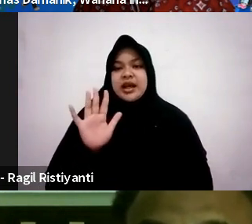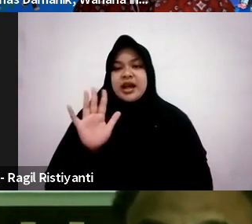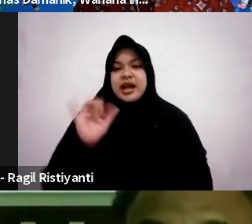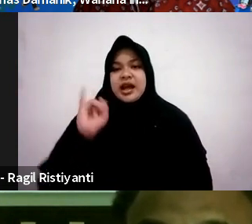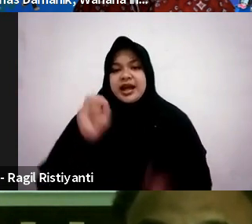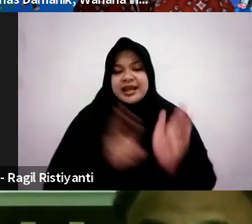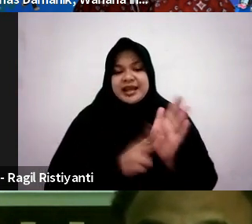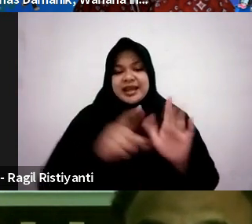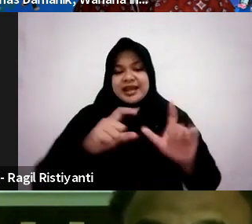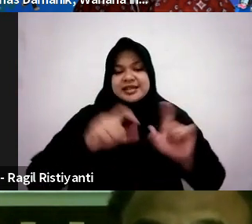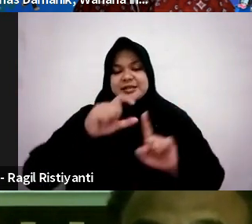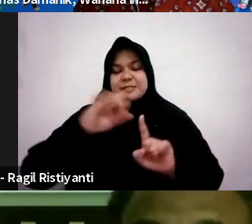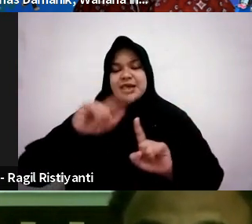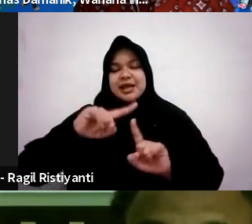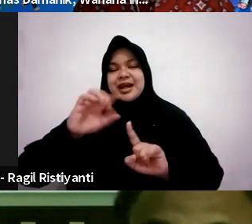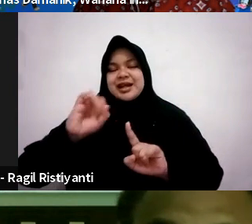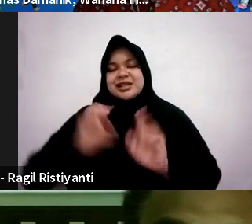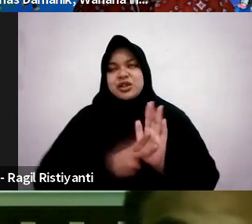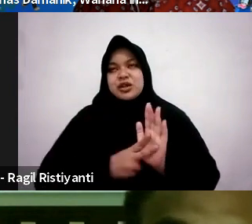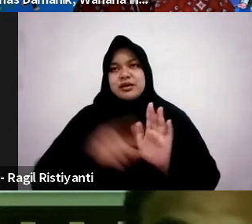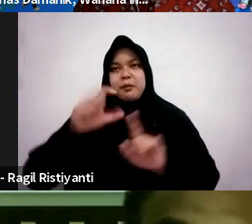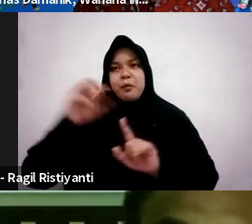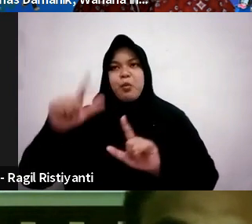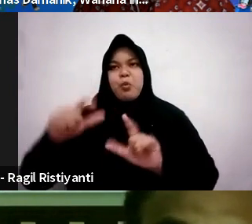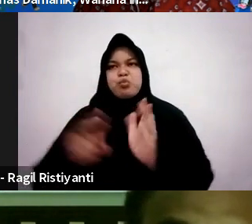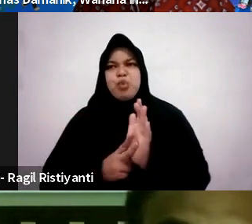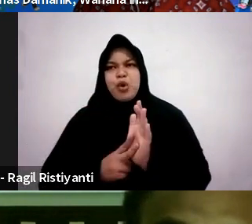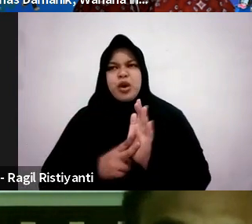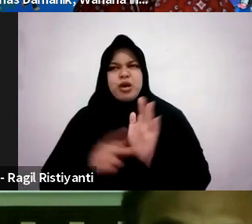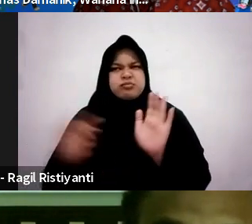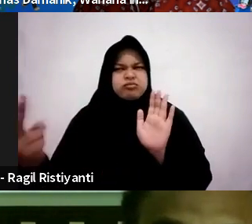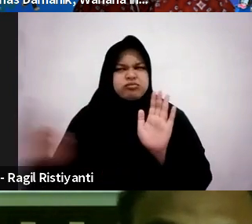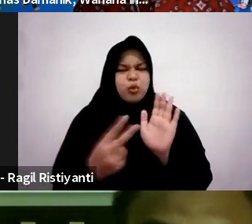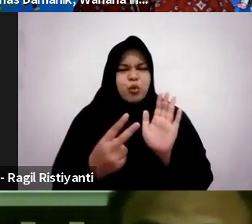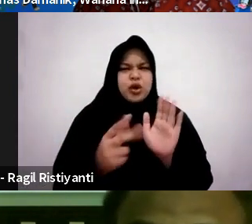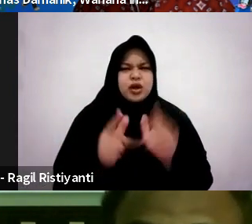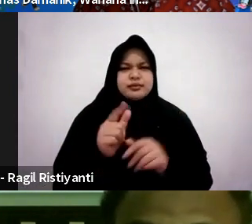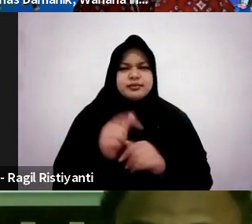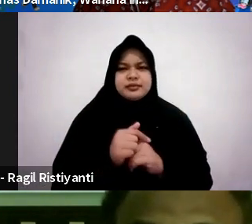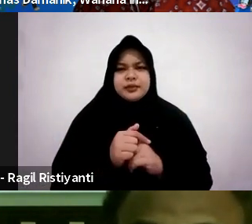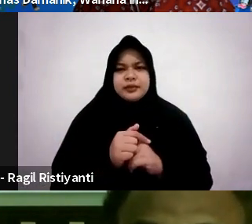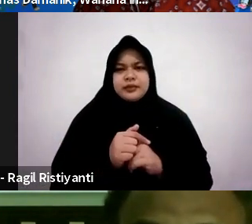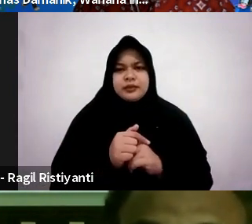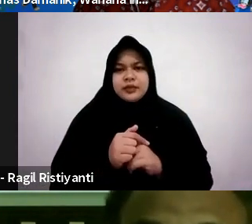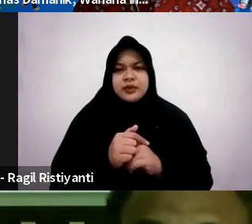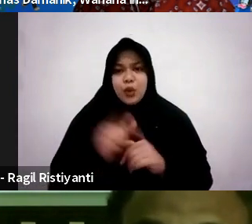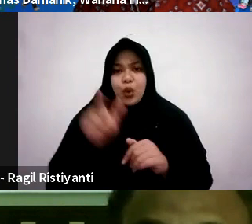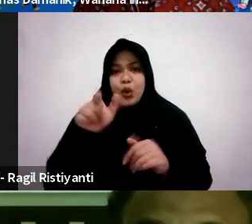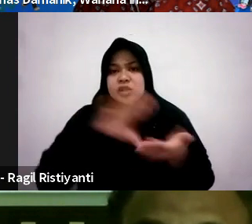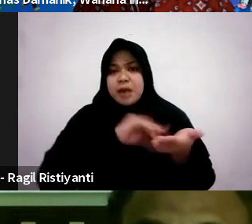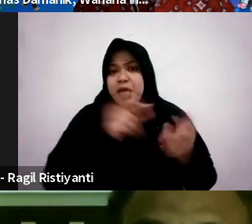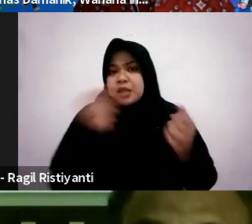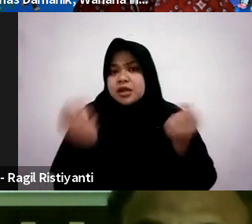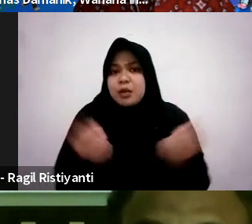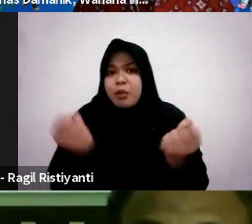kayaknya kalau dia apa kalau film tadi kan kalau di Indonesia GTA ngetoni tengah dia belajar belajar naik mobil